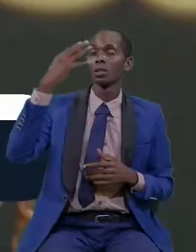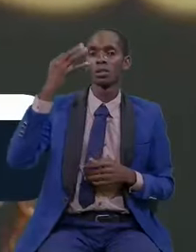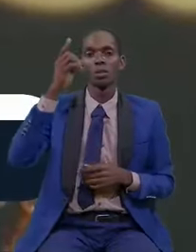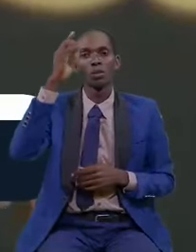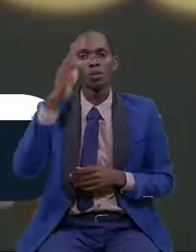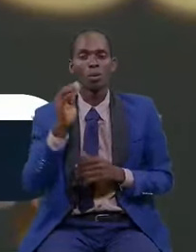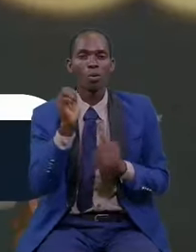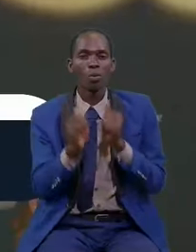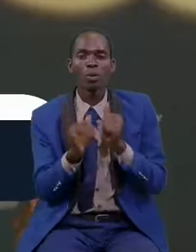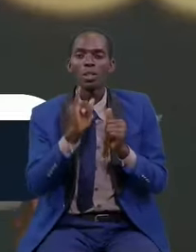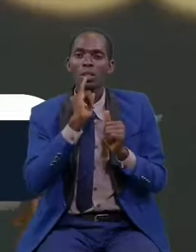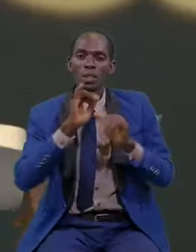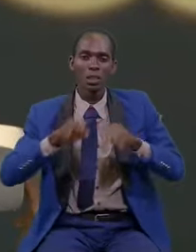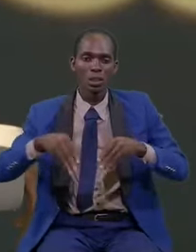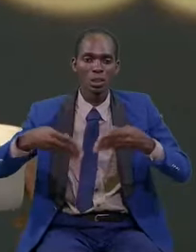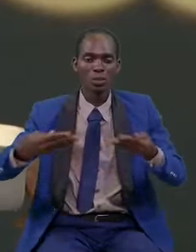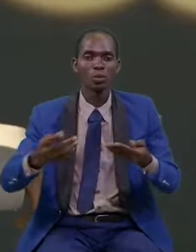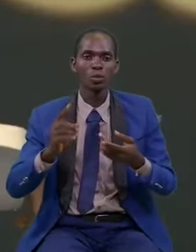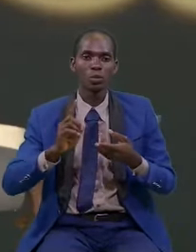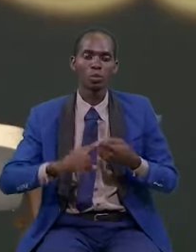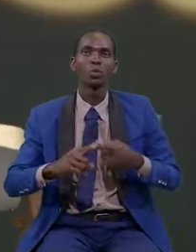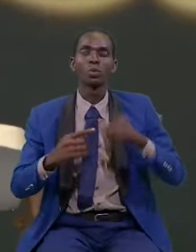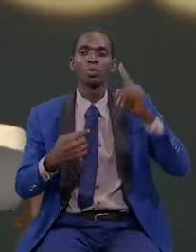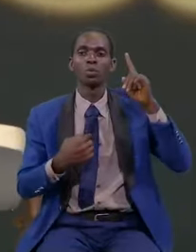Dieu qui m'a été accordée,